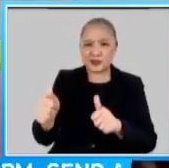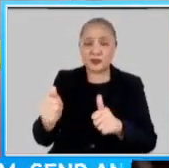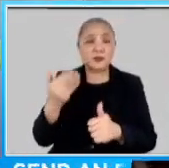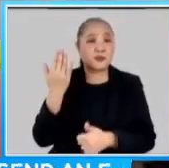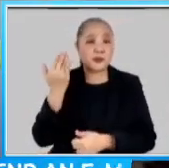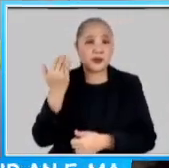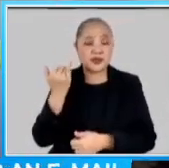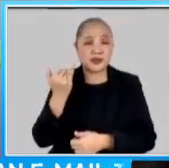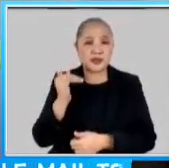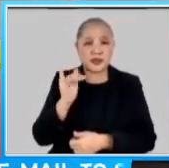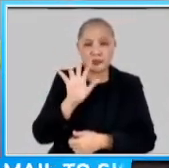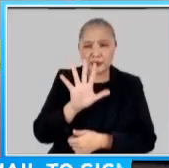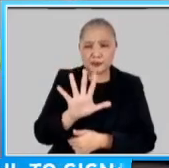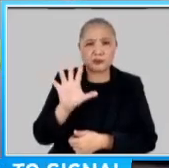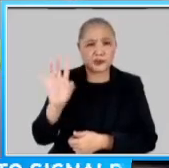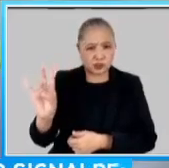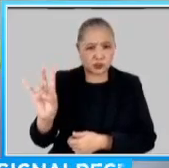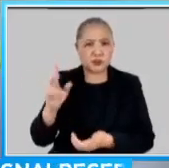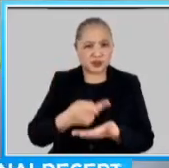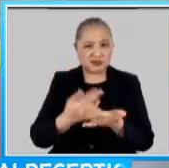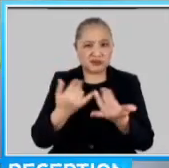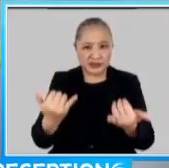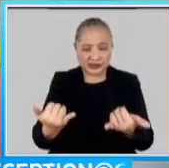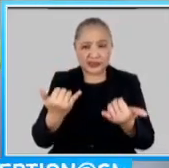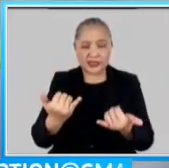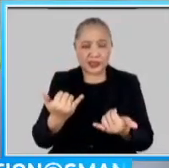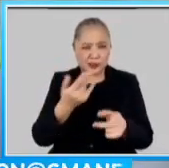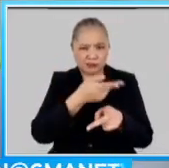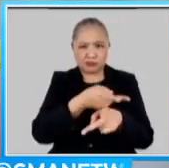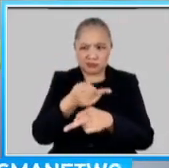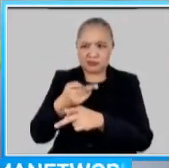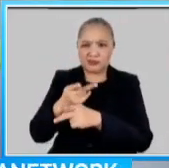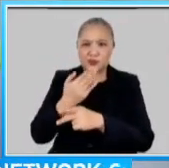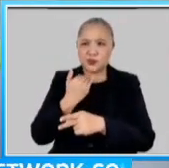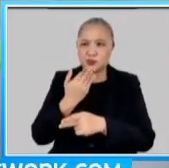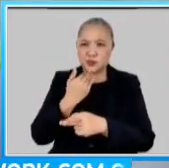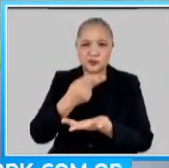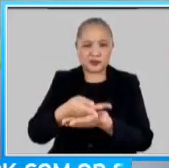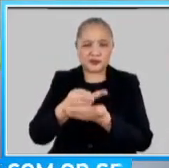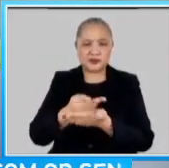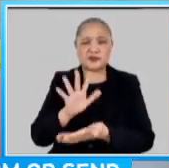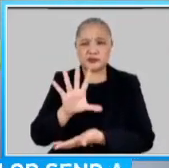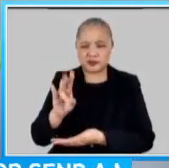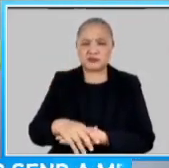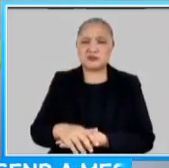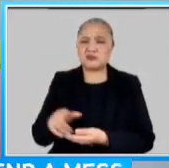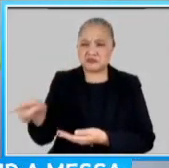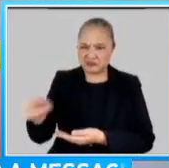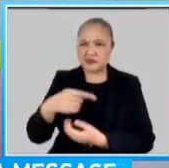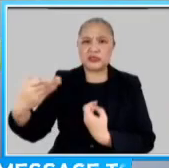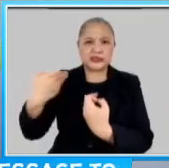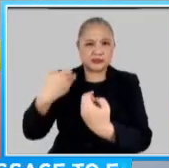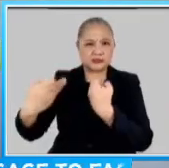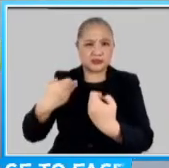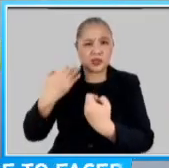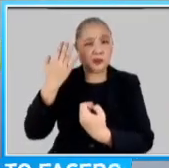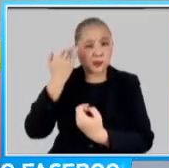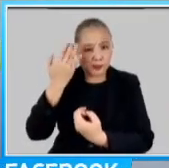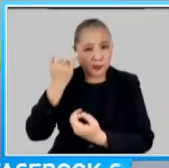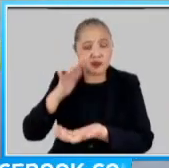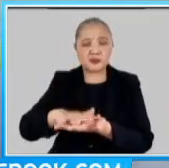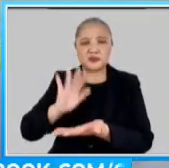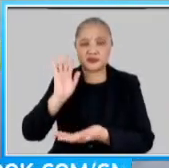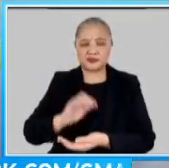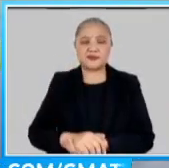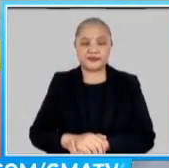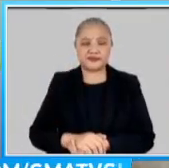57 piso ang prevailing price sa kanilang monitoring. Pagpapaliwanagin umano nila ang mga supplier ng asukal. Ako si Mark Makalalad